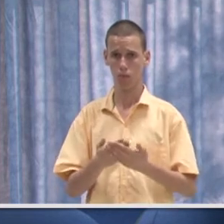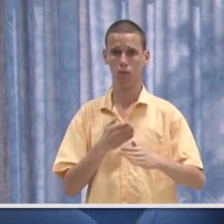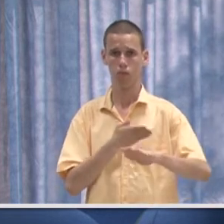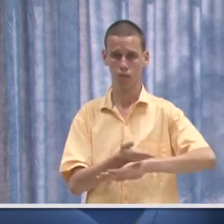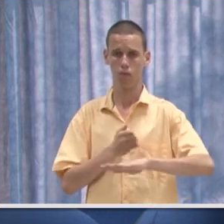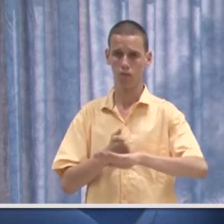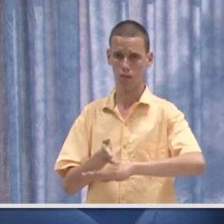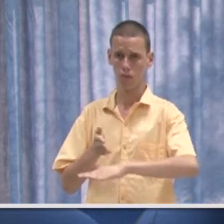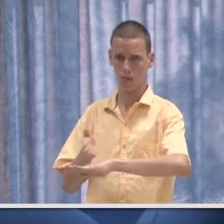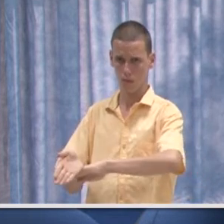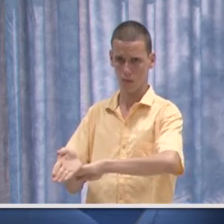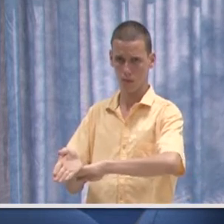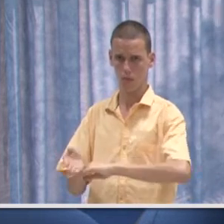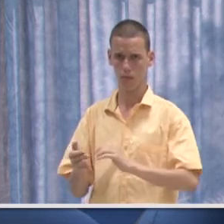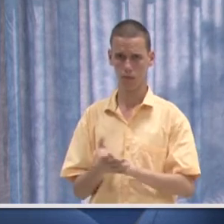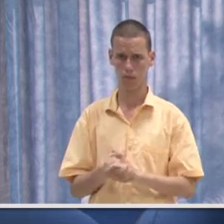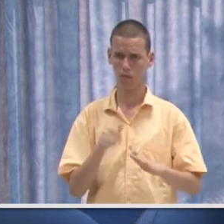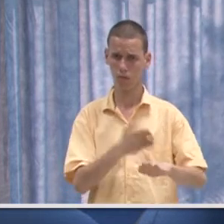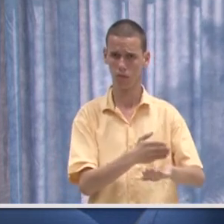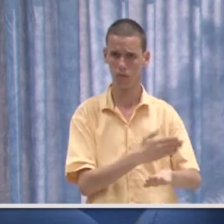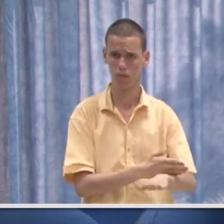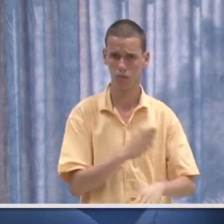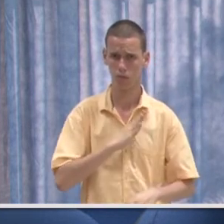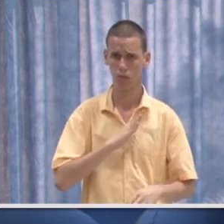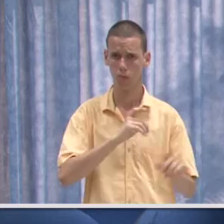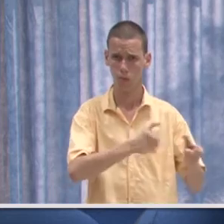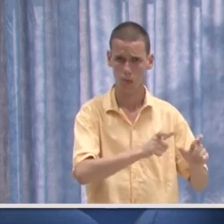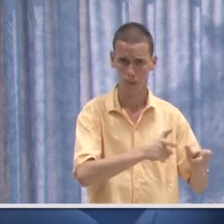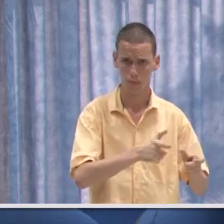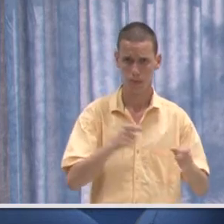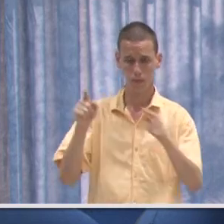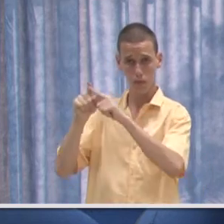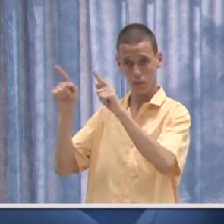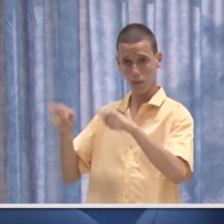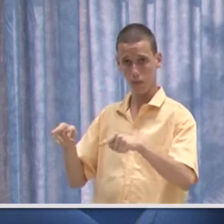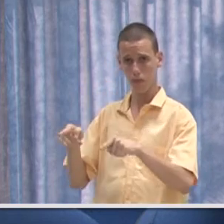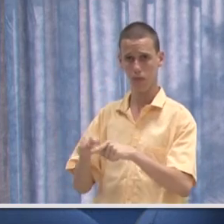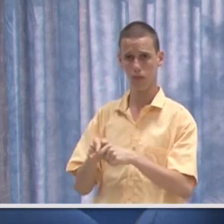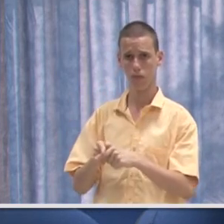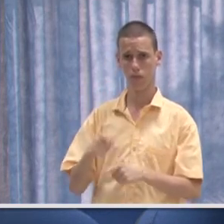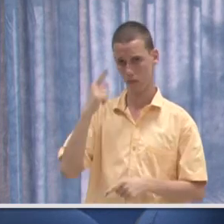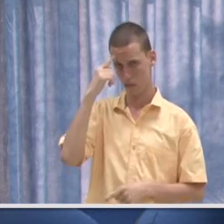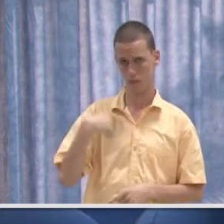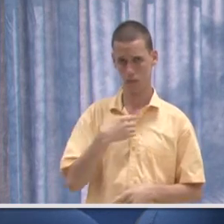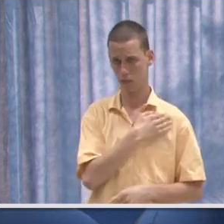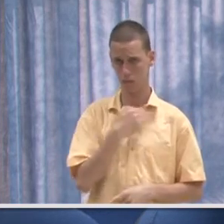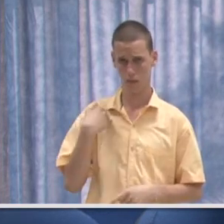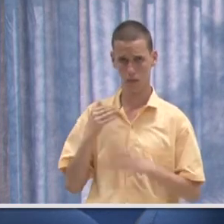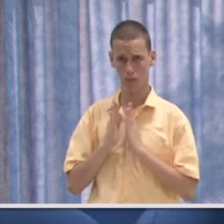service qui tu peux faire à travers télévision radio est-ce qu'ils ont pu encourager qui ça peut-être devenir énorme désormais.